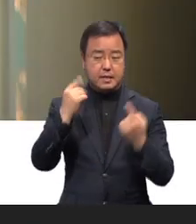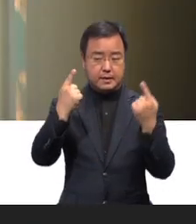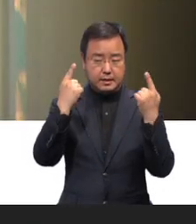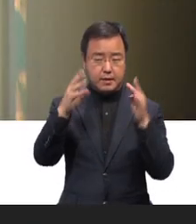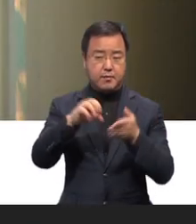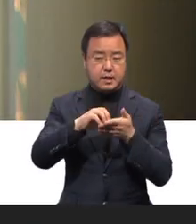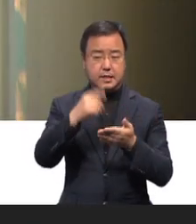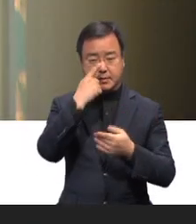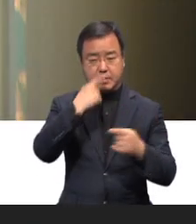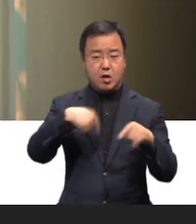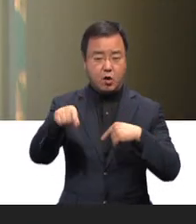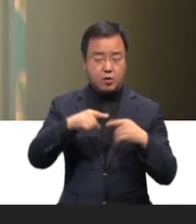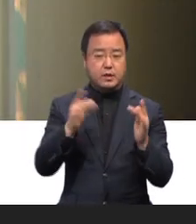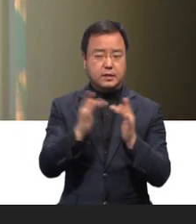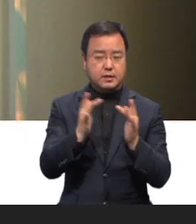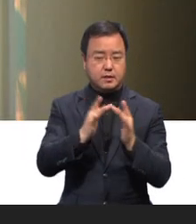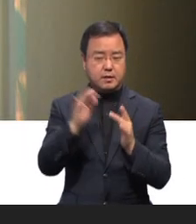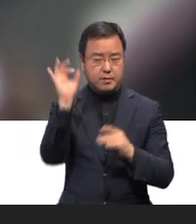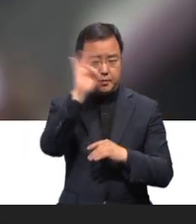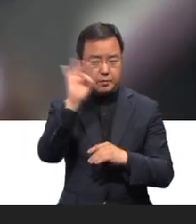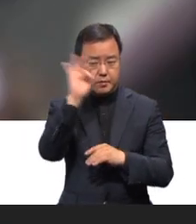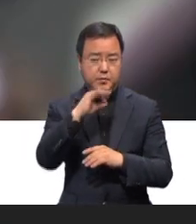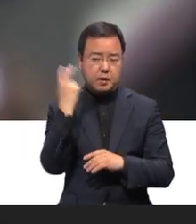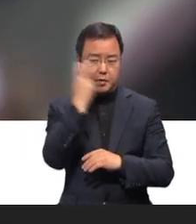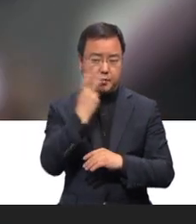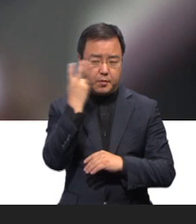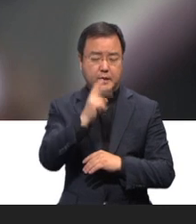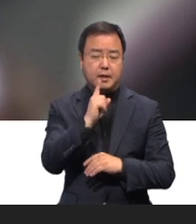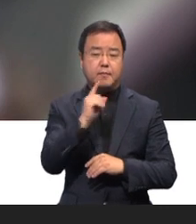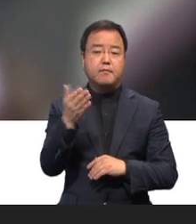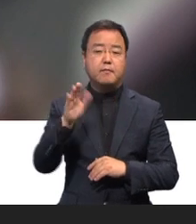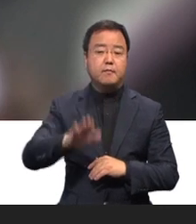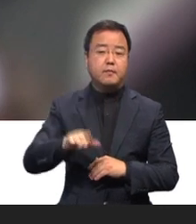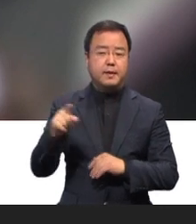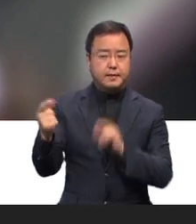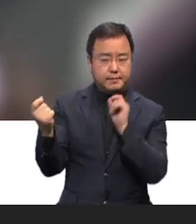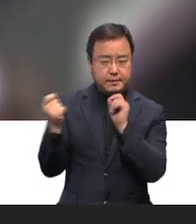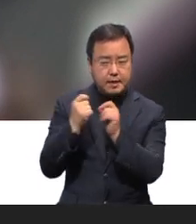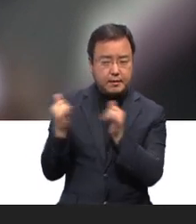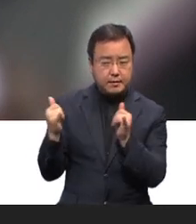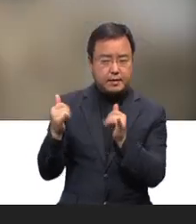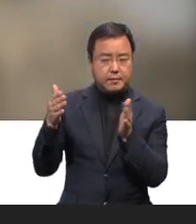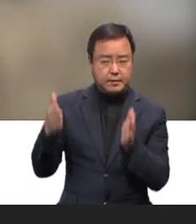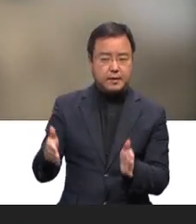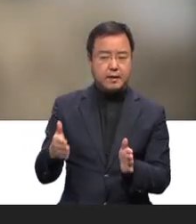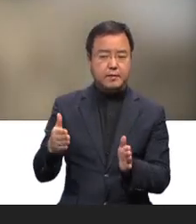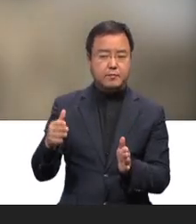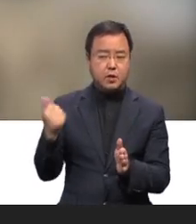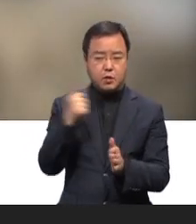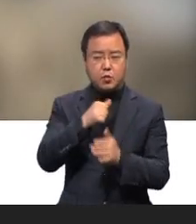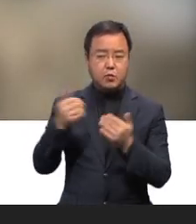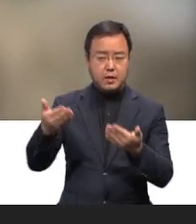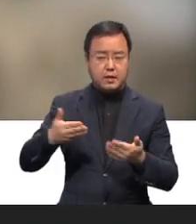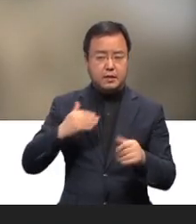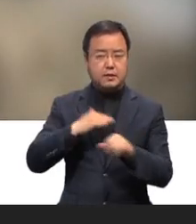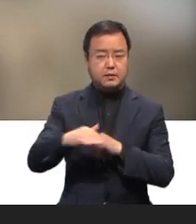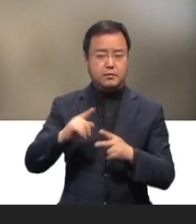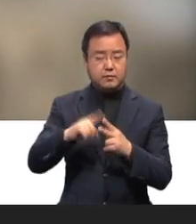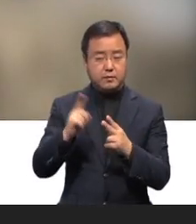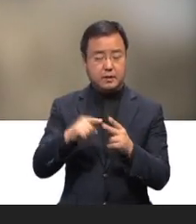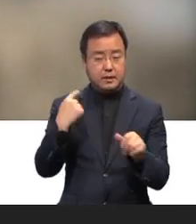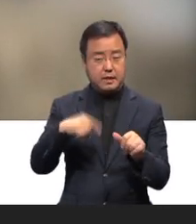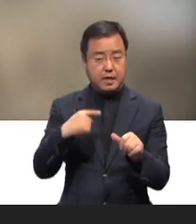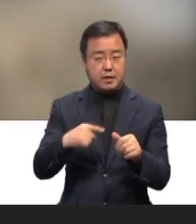모니터링을 통해 잡아 내겠다는 방침이지만 고개 컨설팅은 지인소개 등의 방식으로 이루어 지거나 아예 교수법 으로 등록하지